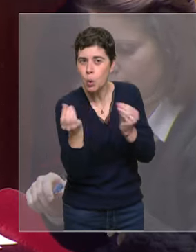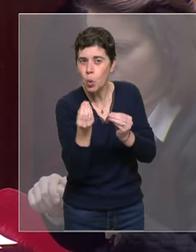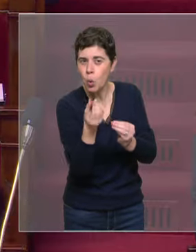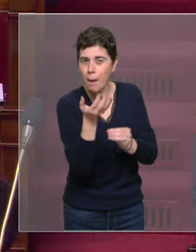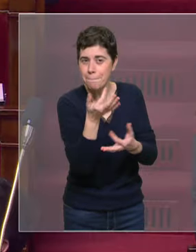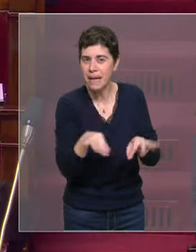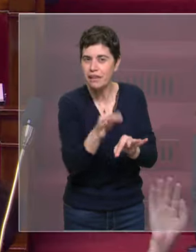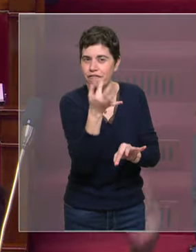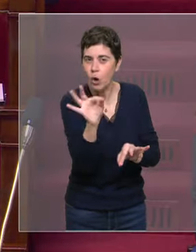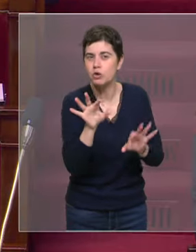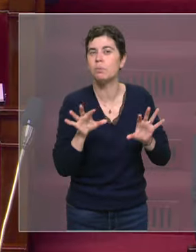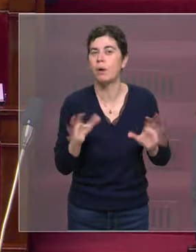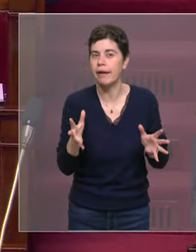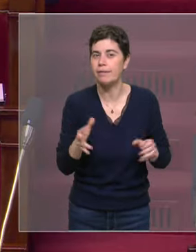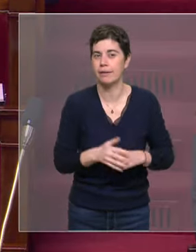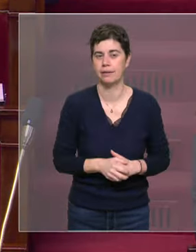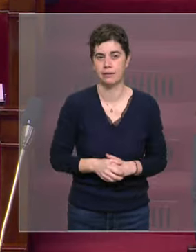Pen.